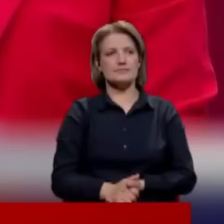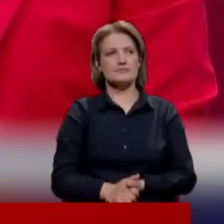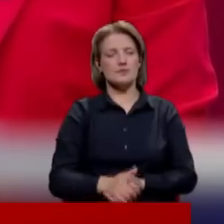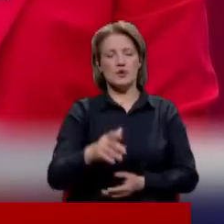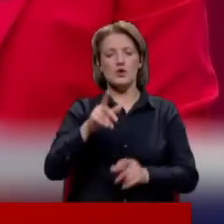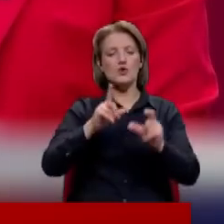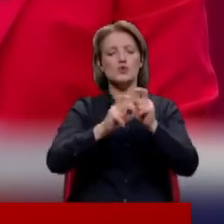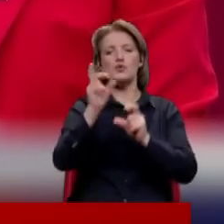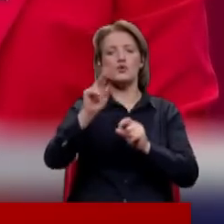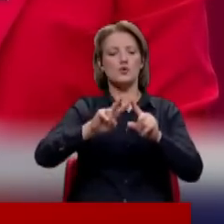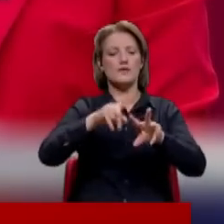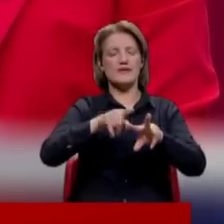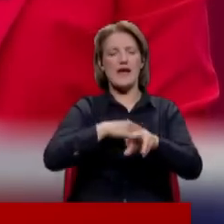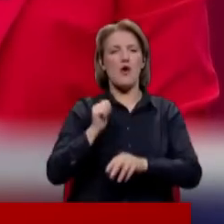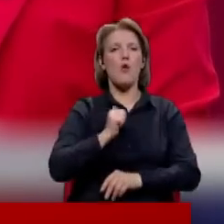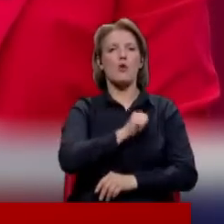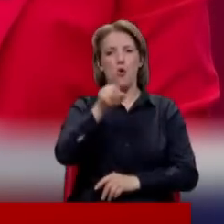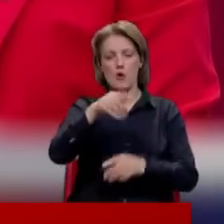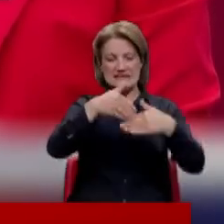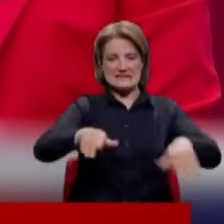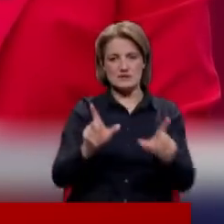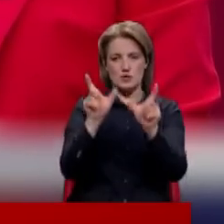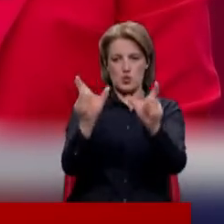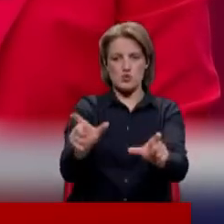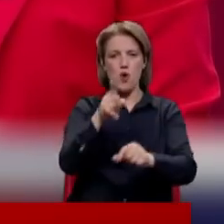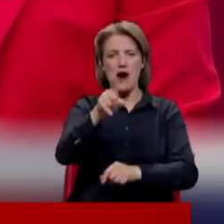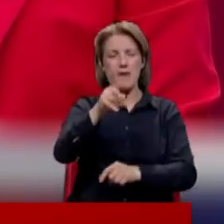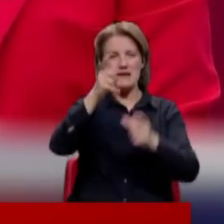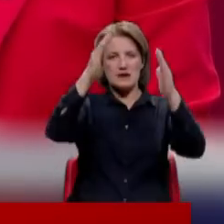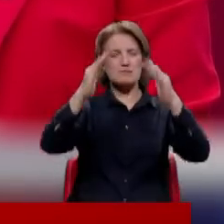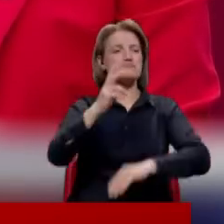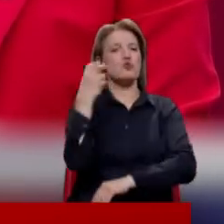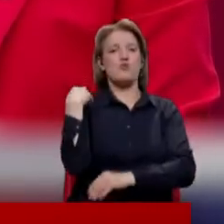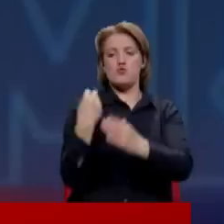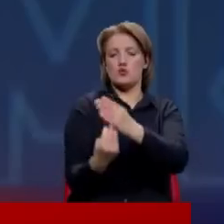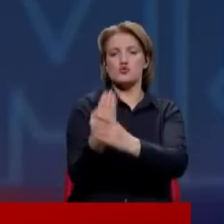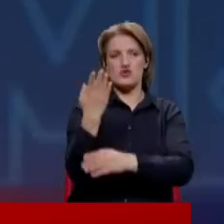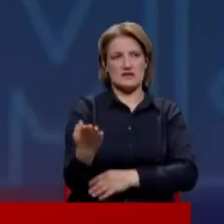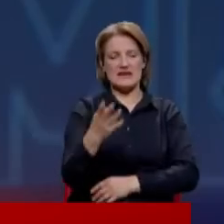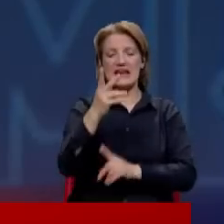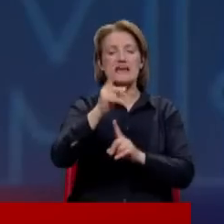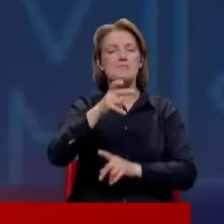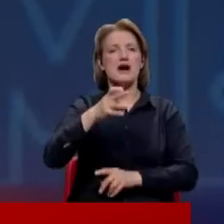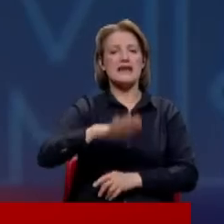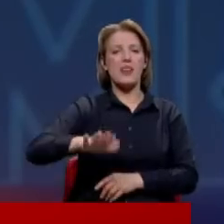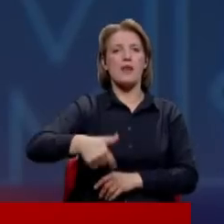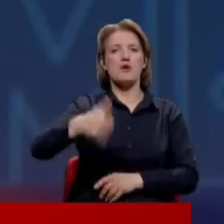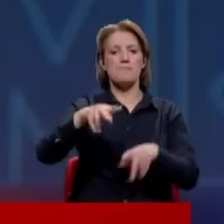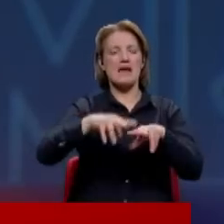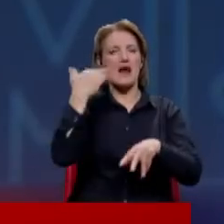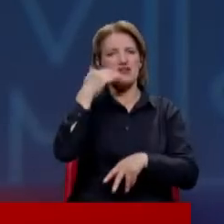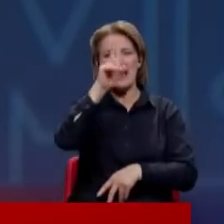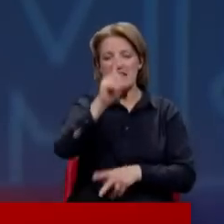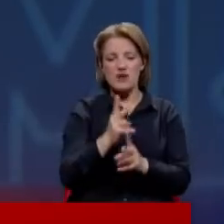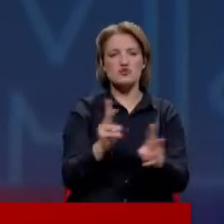Güney Ordusu o sınırları koruyacak, orada bir karargah, bir komutanlık kuracağız. İyi Parti lideri Meral Akşener ilk